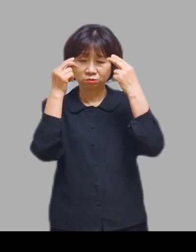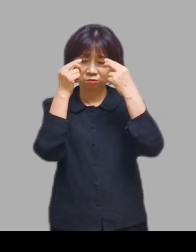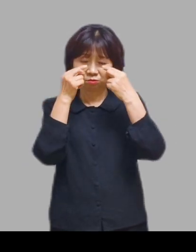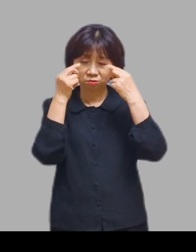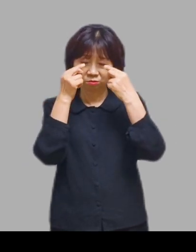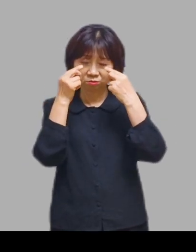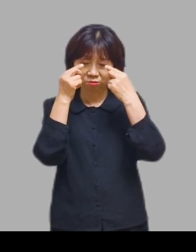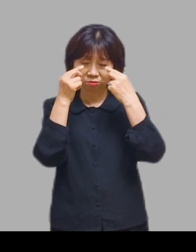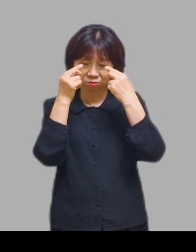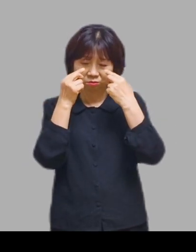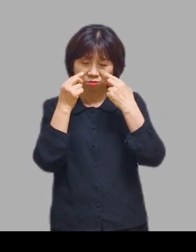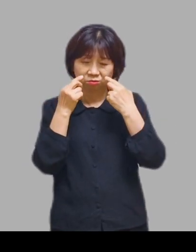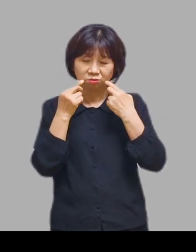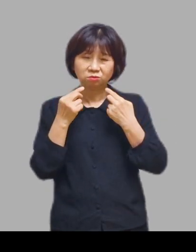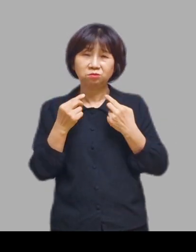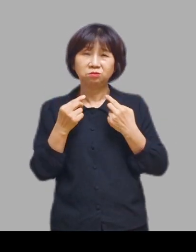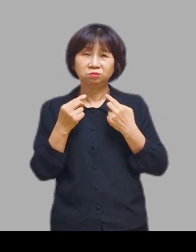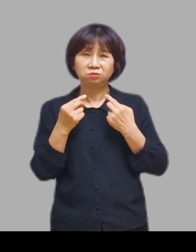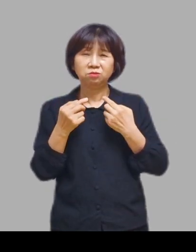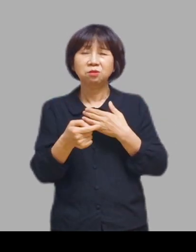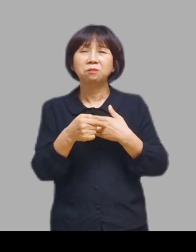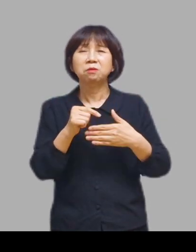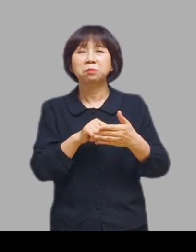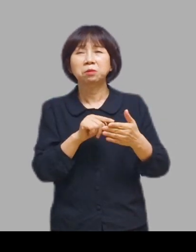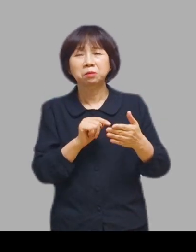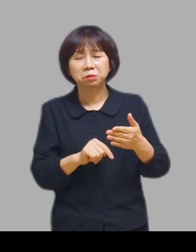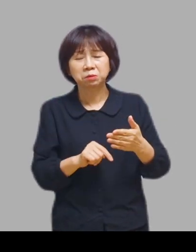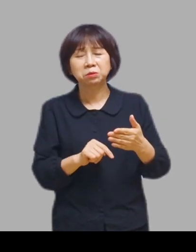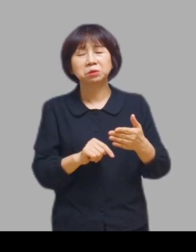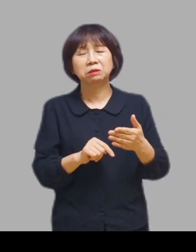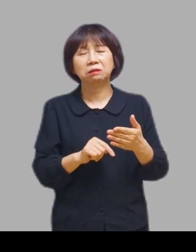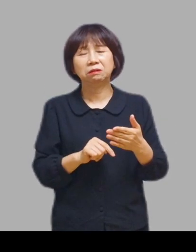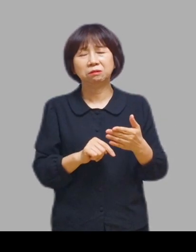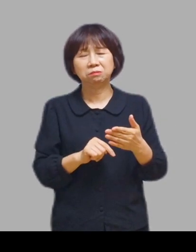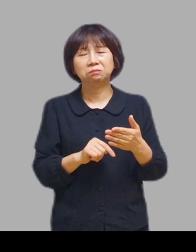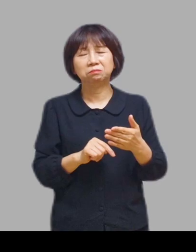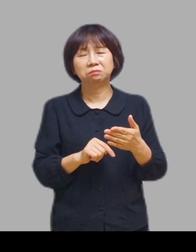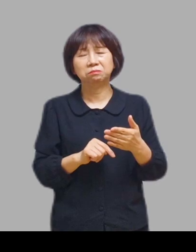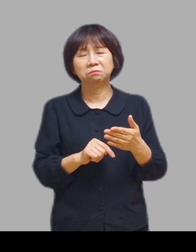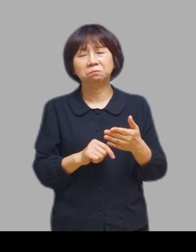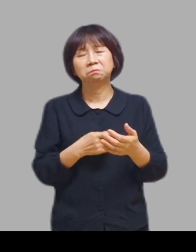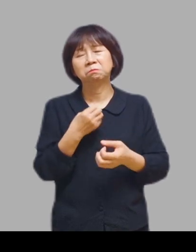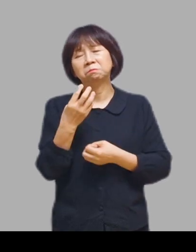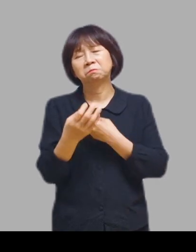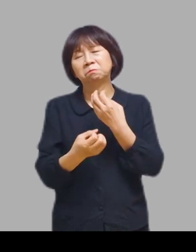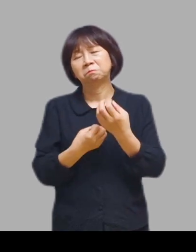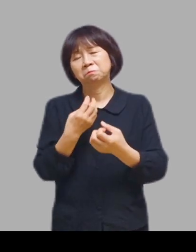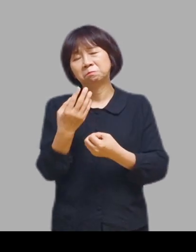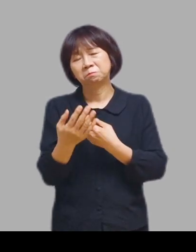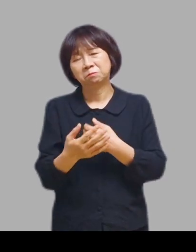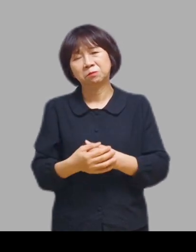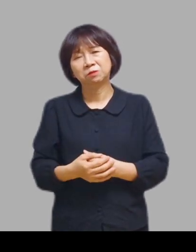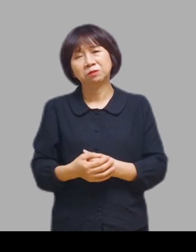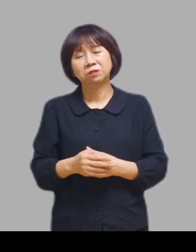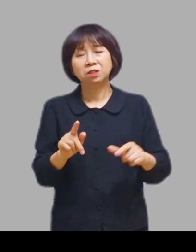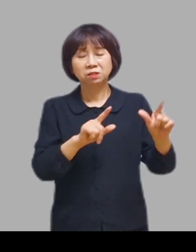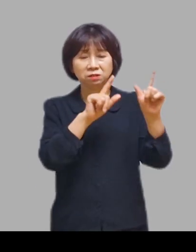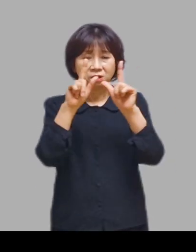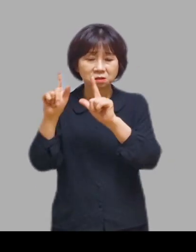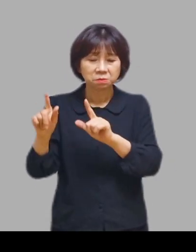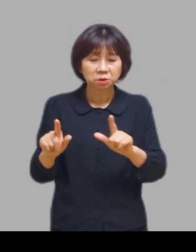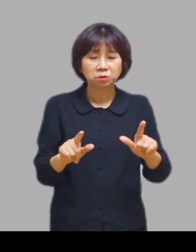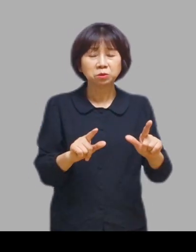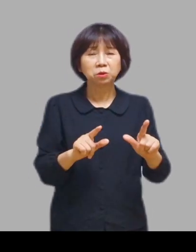맺히기 시작합니다. 그동안 마음속에 담아두었던 이야기들이 조용히 흘러나옵니다. 여러분, 살다